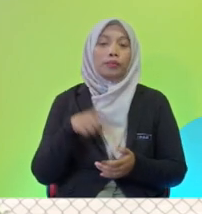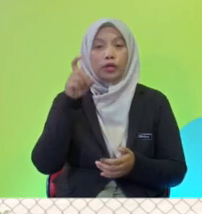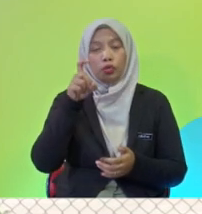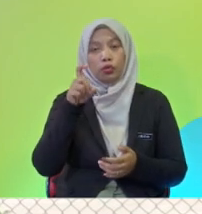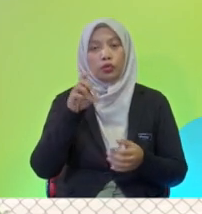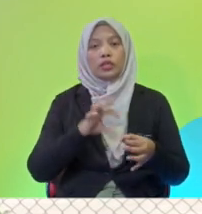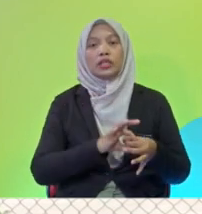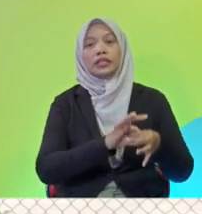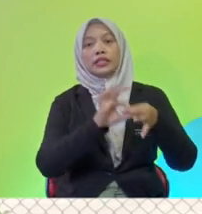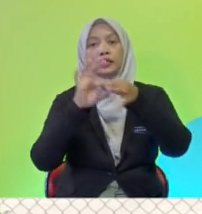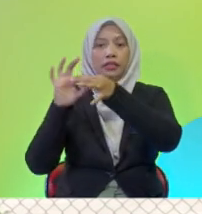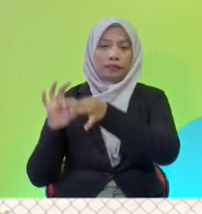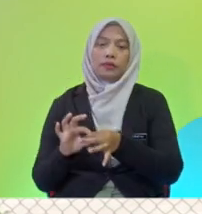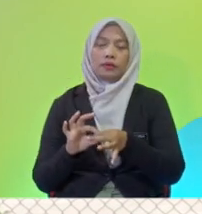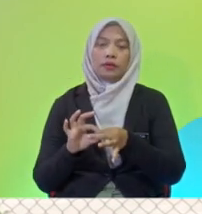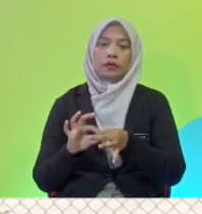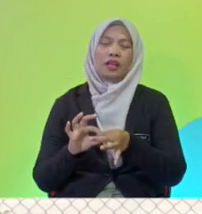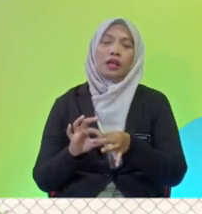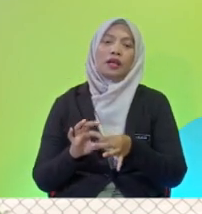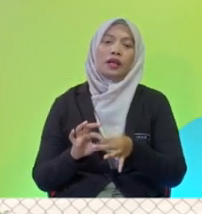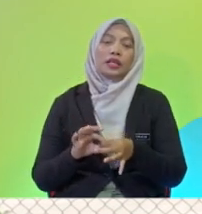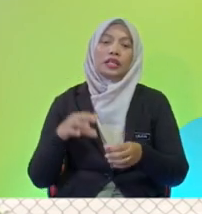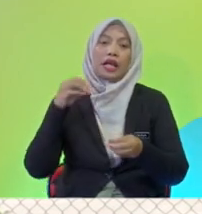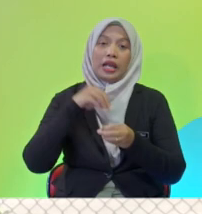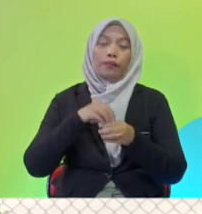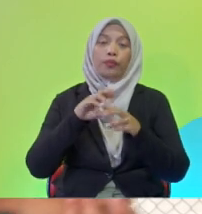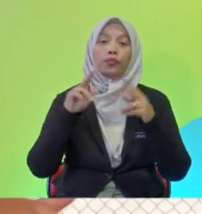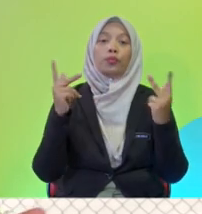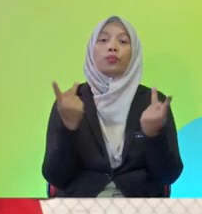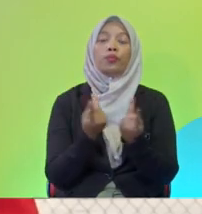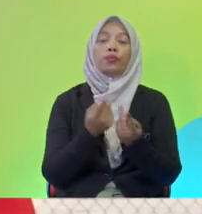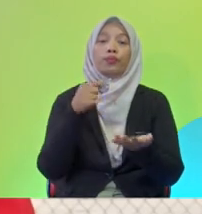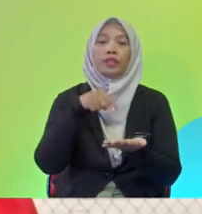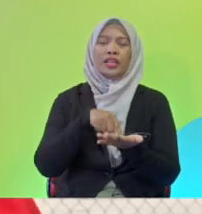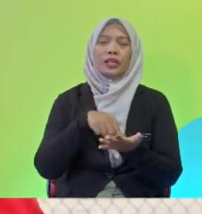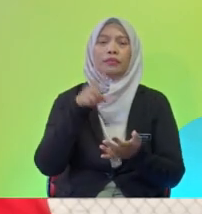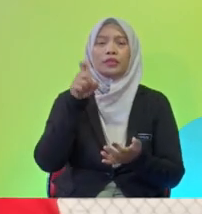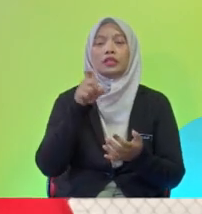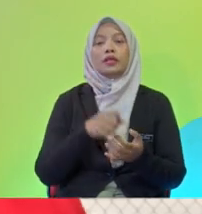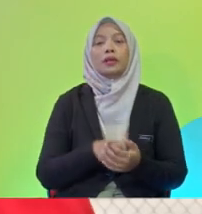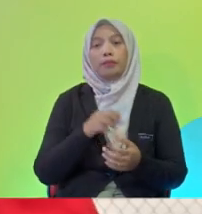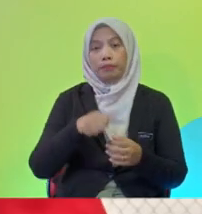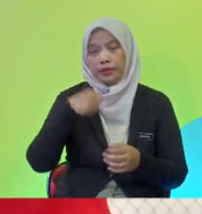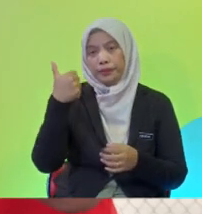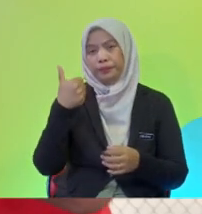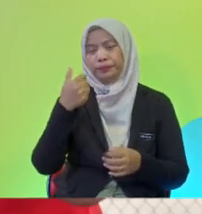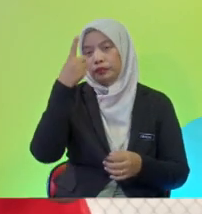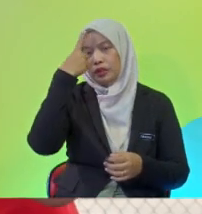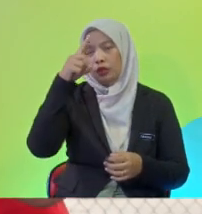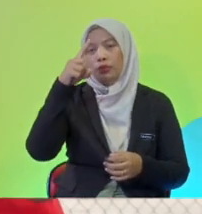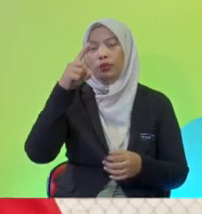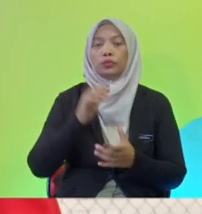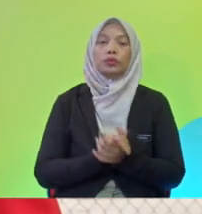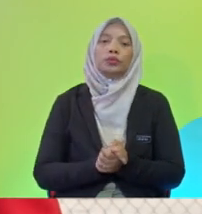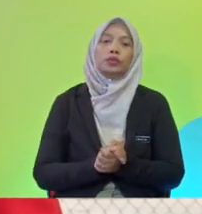kerjasama. Apa bentuk kerjasama yang kita perlukan dalam tim ini supaya kita boleh menang, cikgu? Baiklah. Soalan juga soalan yang baik. Okey, untuk bentuk